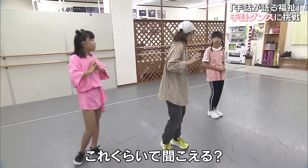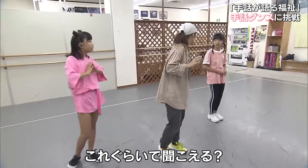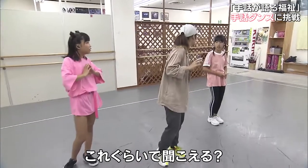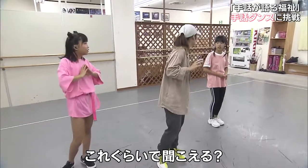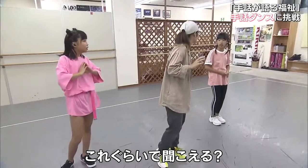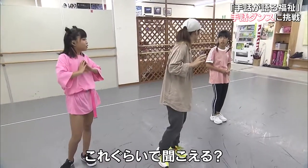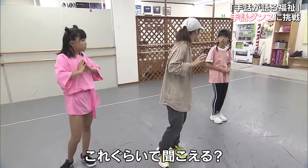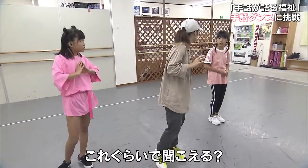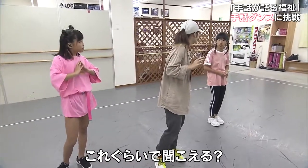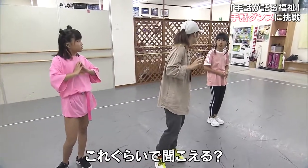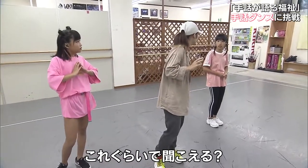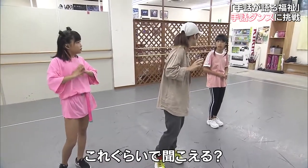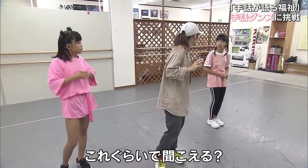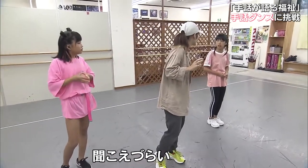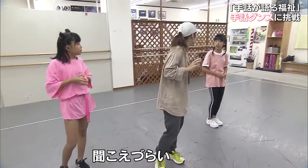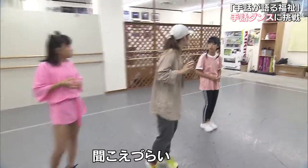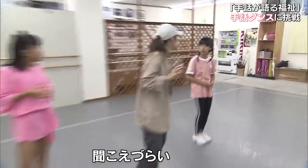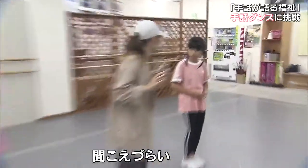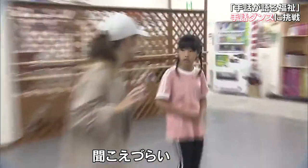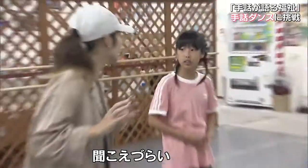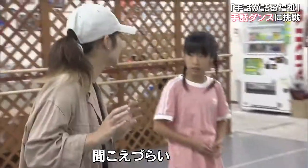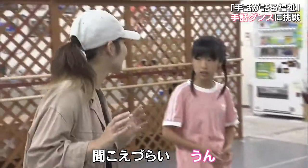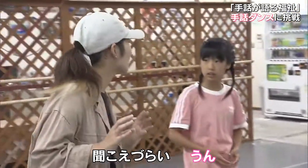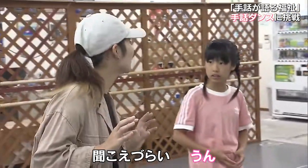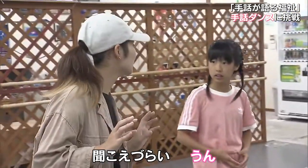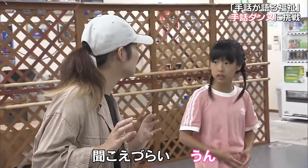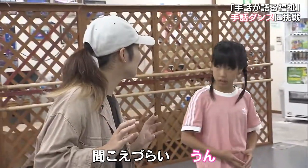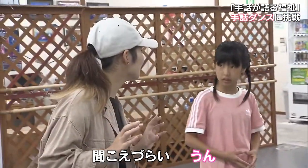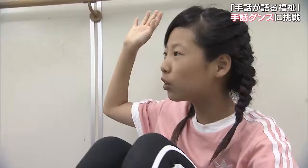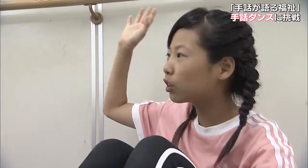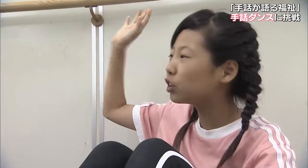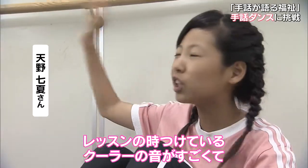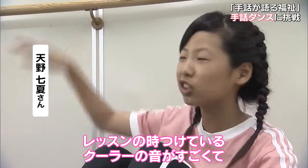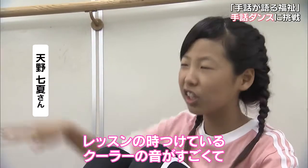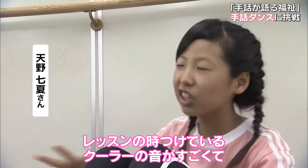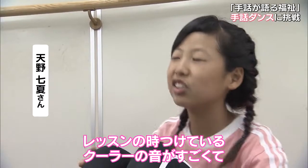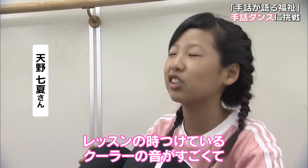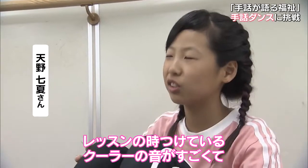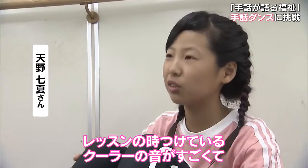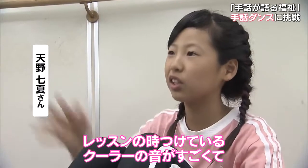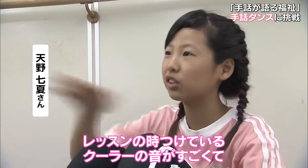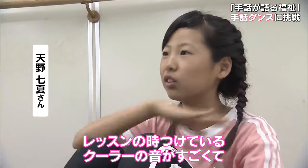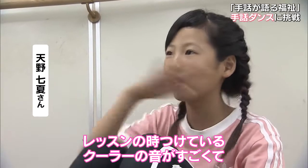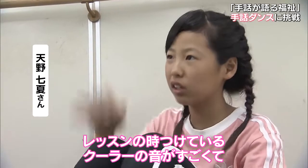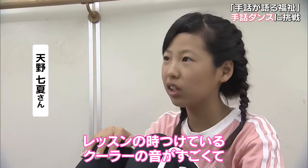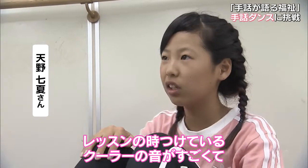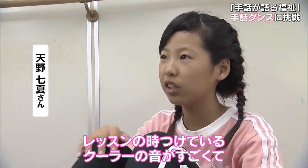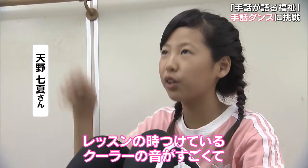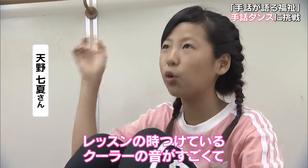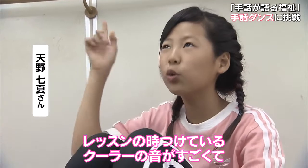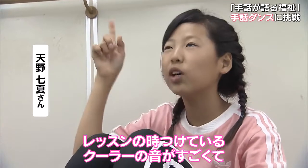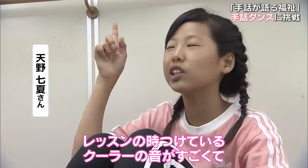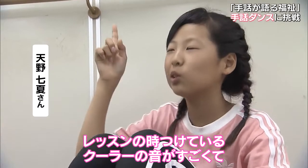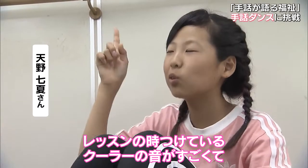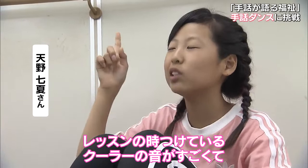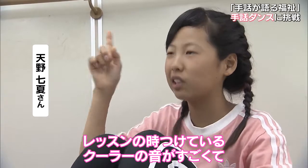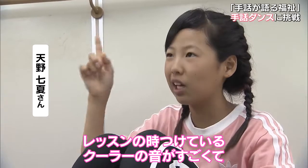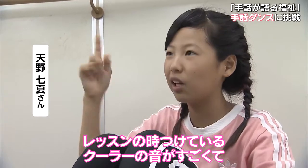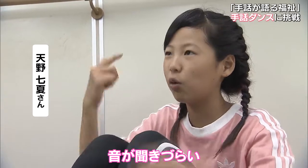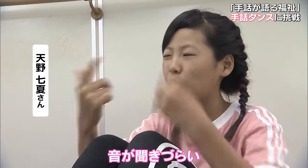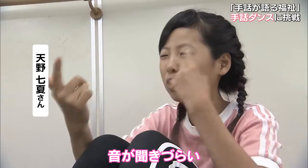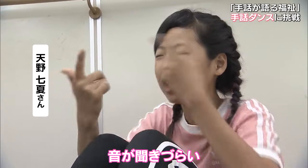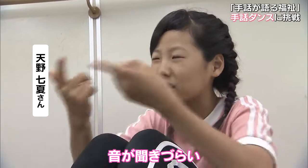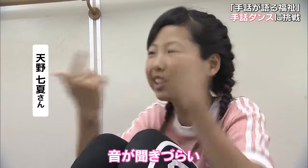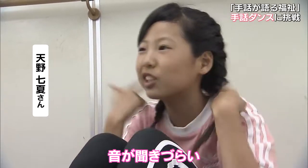これぐらいで聞こえる？聞こえづらい？ クーラーつけてるんでしょ、練習の時だけど、音がすごく